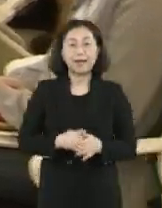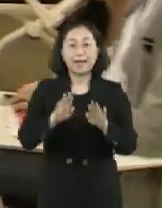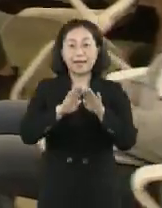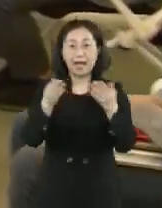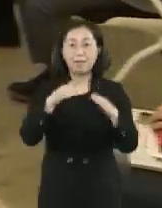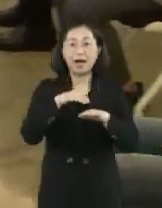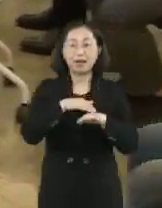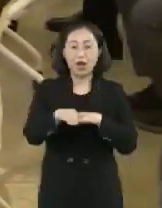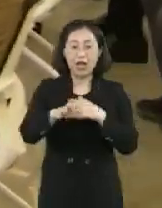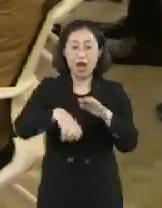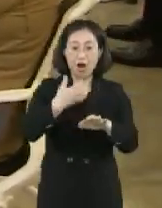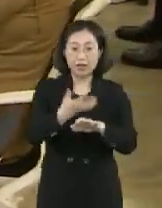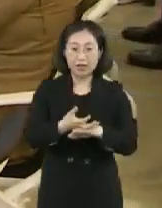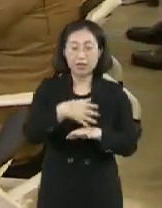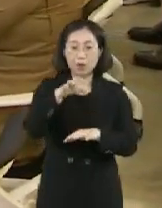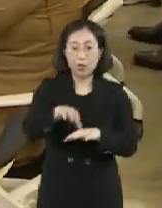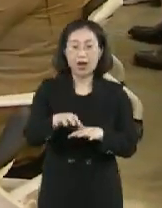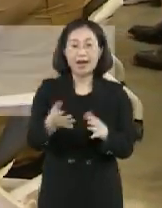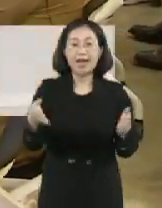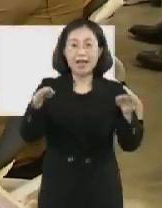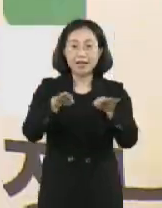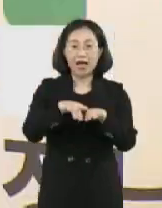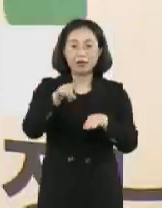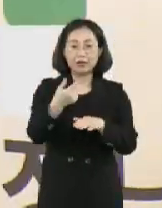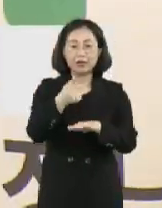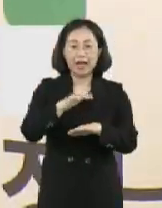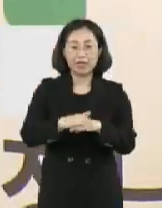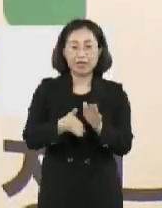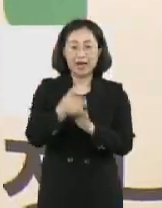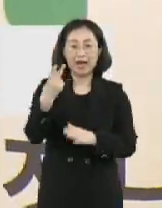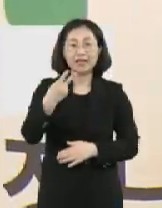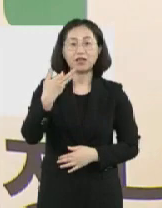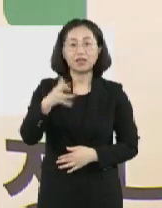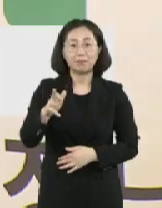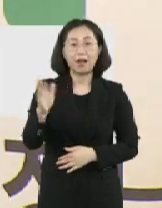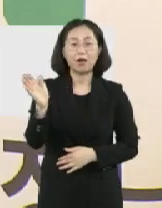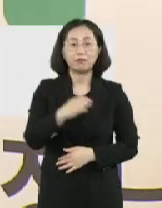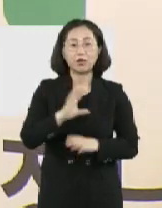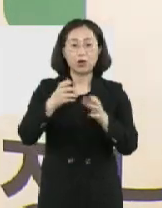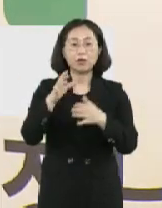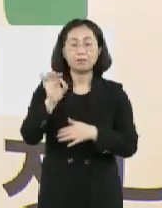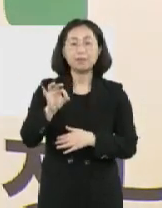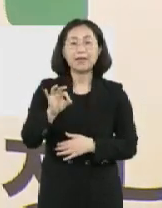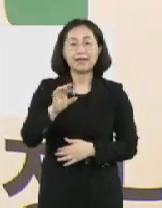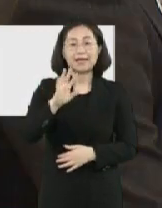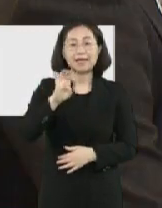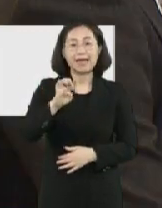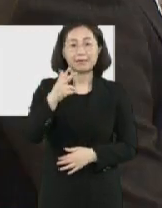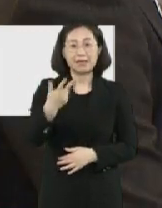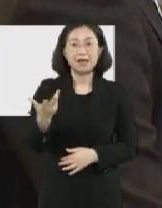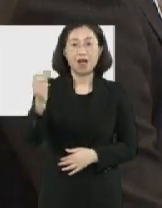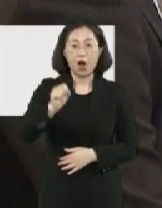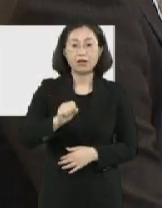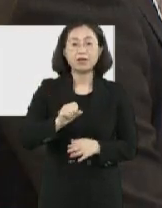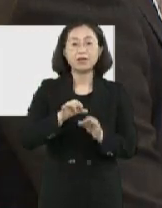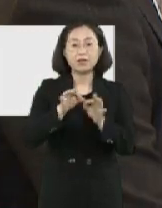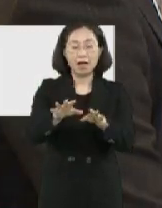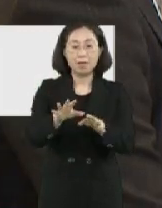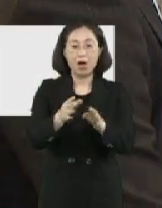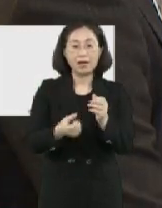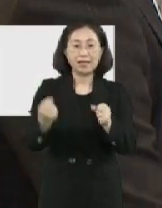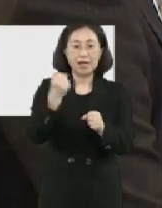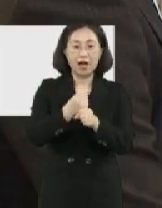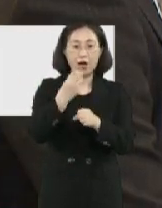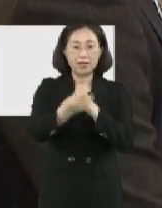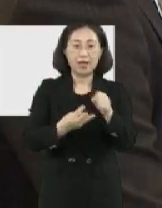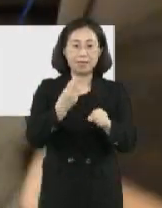개방형 창업 혁신 공간인 스타트업 타운은 대전시가 2018년부터 국비 등 47억 원을 투입해 창업 3년